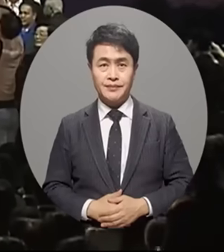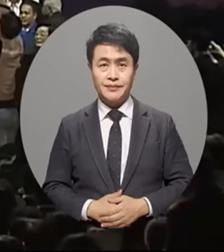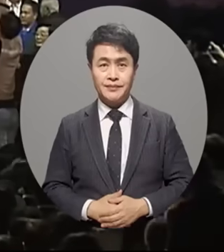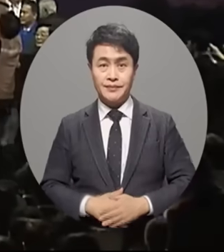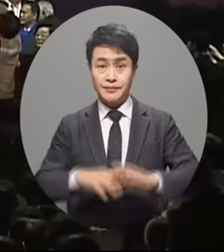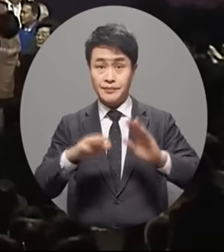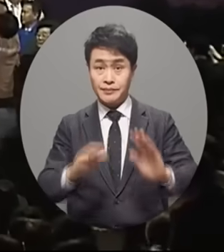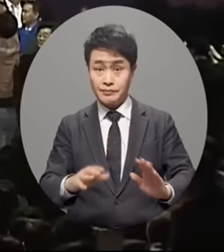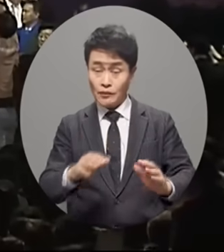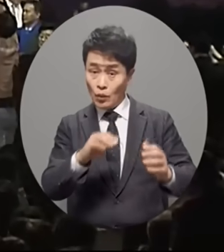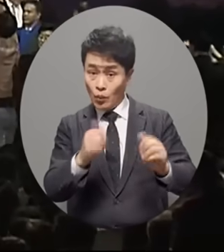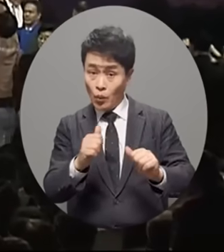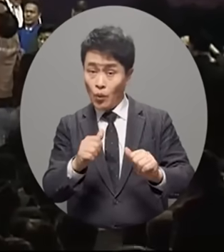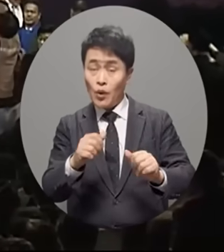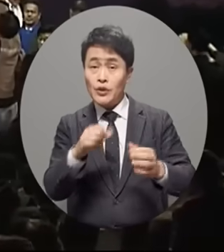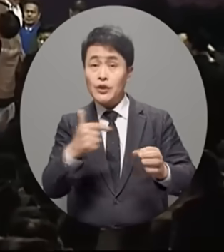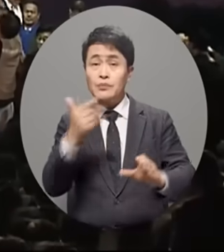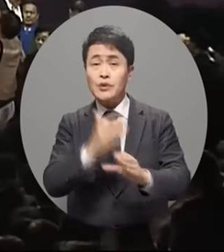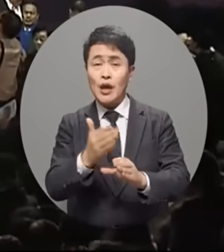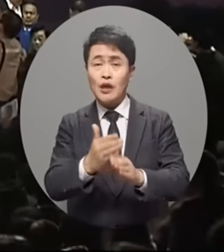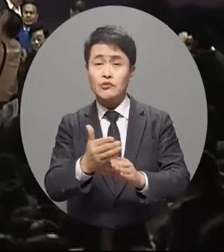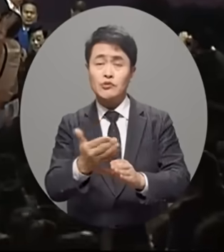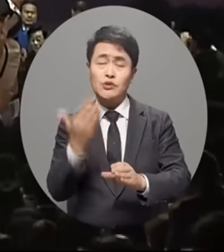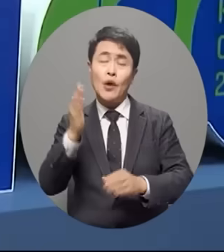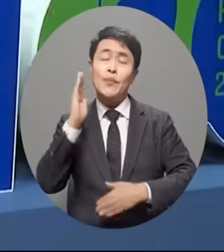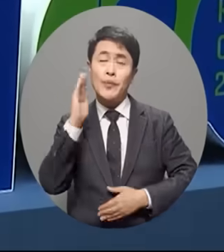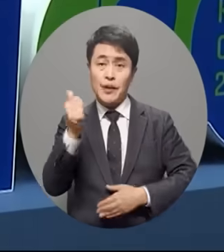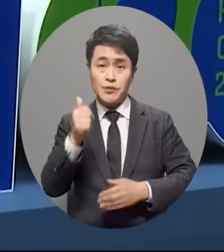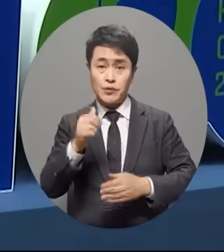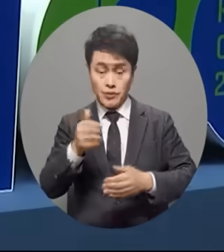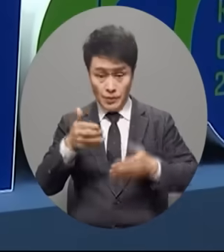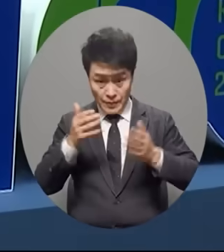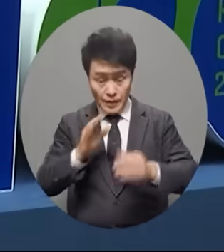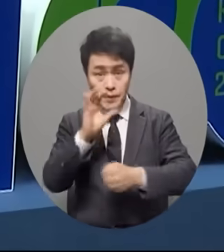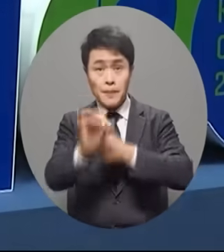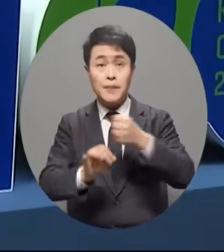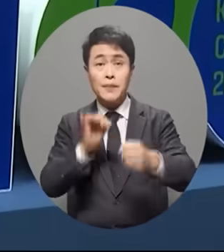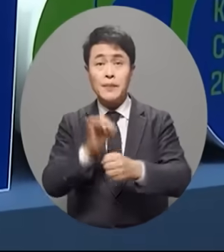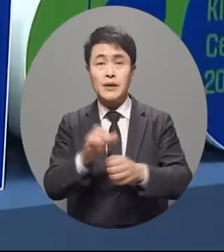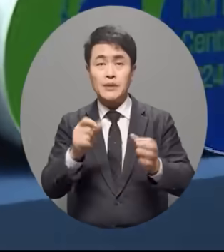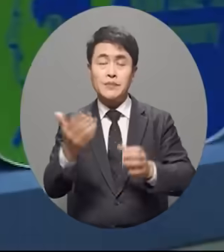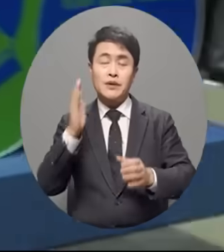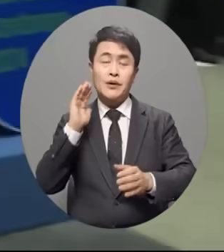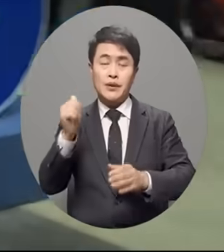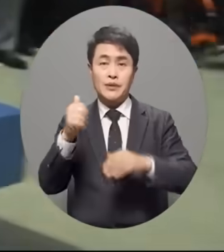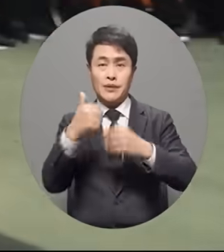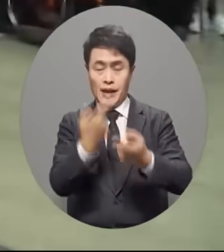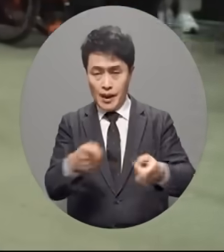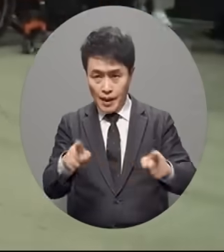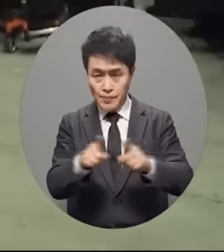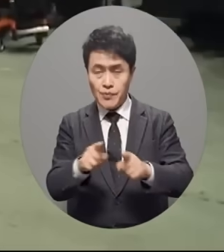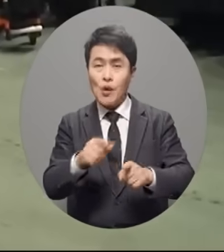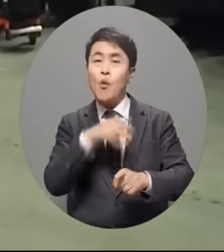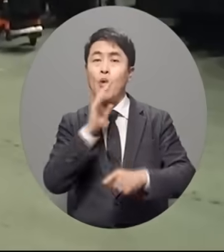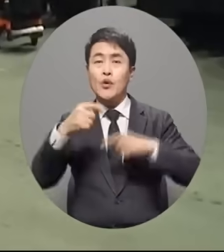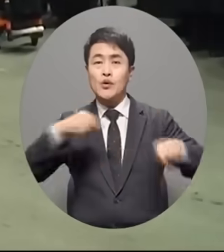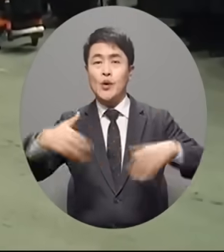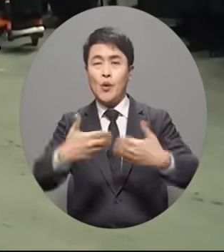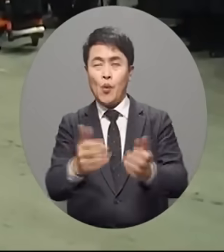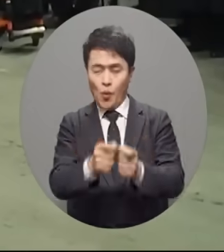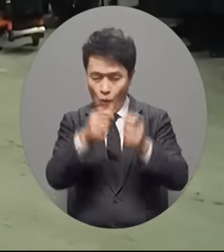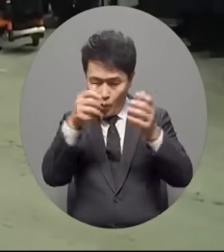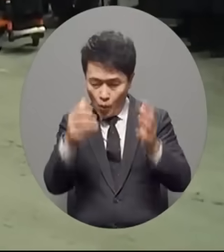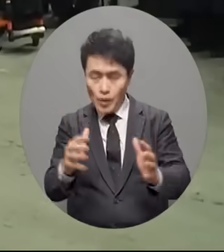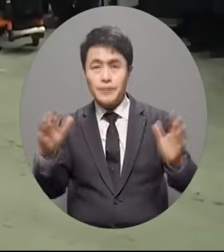고 김대중 전 대통령 탄생 100주년 기념식. 김 전 대통령과 함께했던 원로 정치인들이 오랜만에